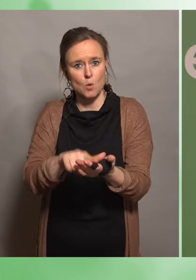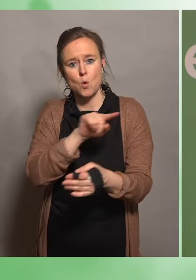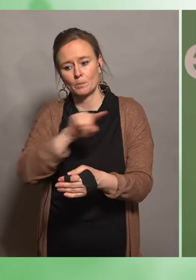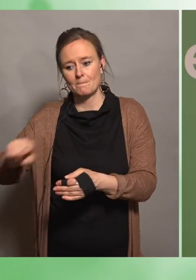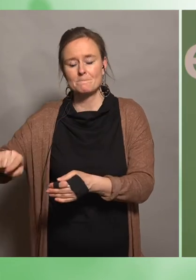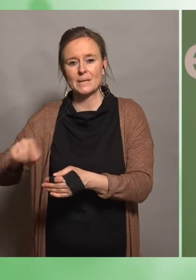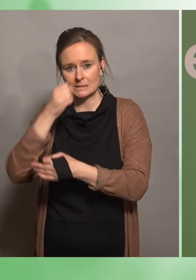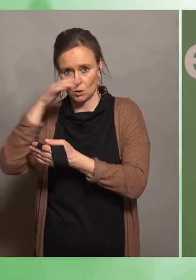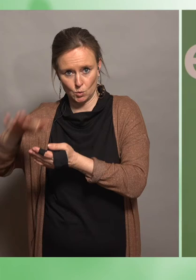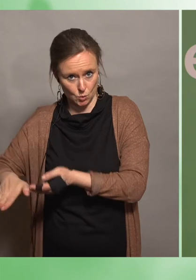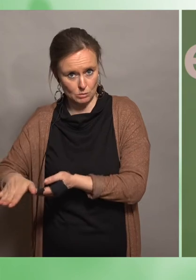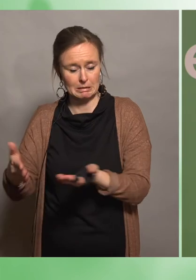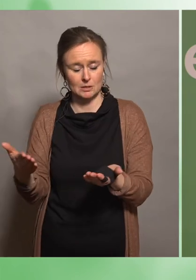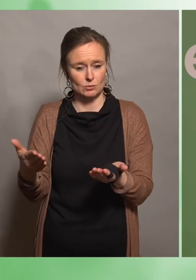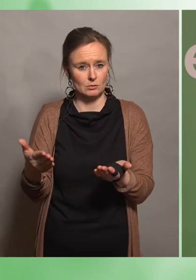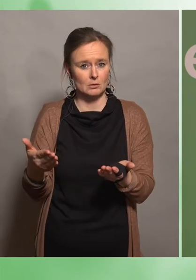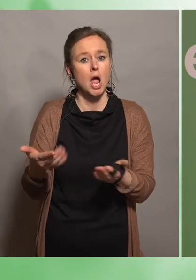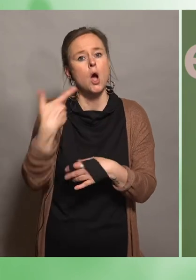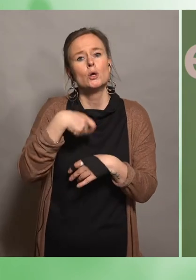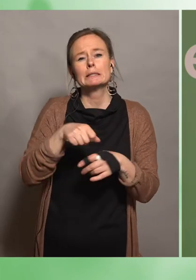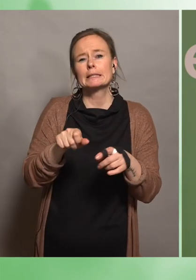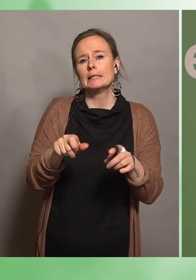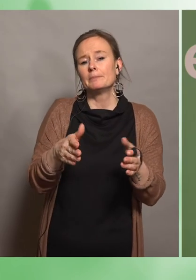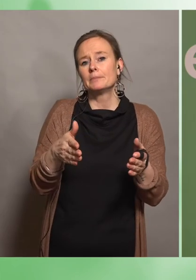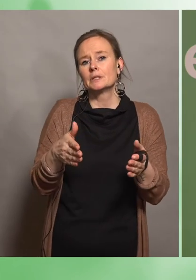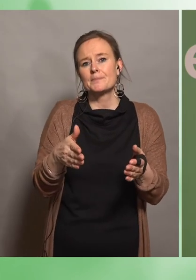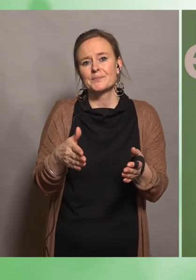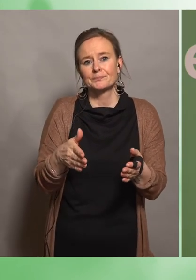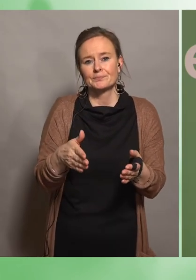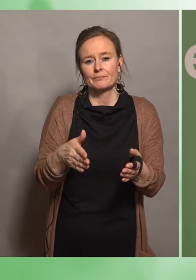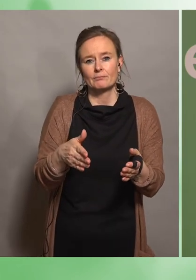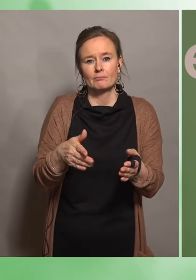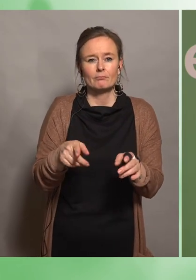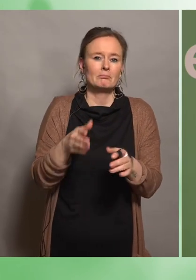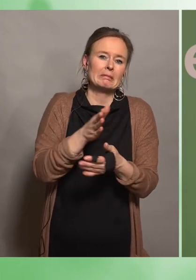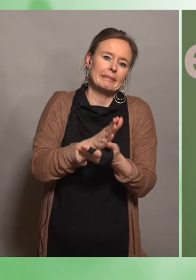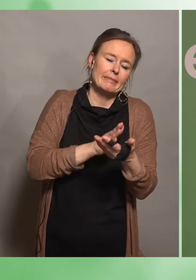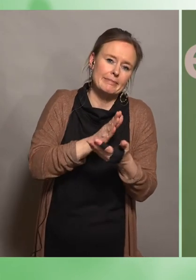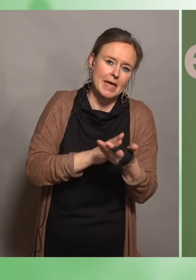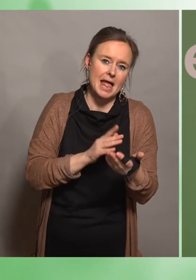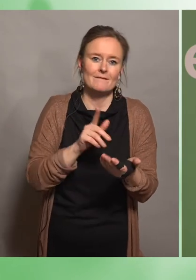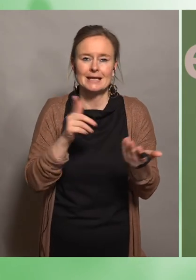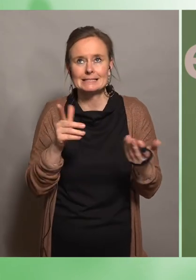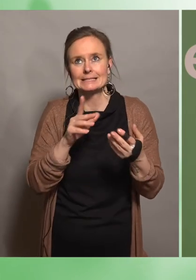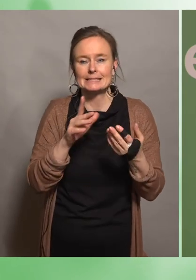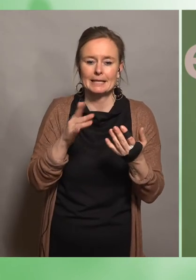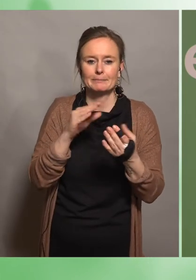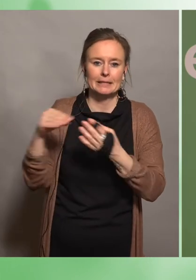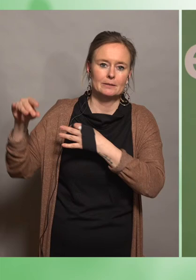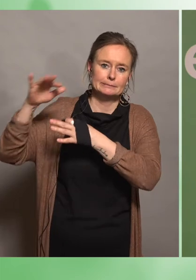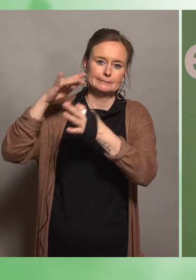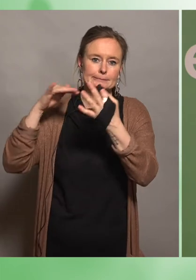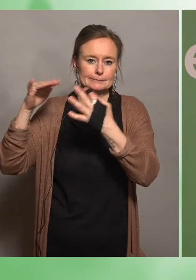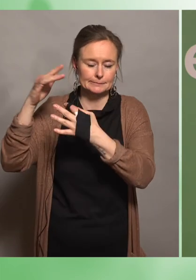des Arbeitsverhältnisses. Und es gibt den ja auch teilweise mit Mythen umrankten, das kann schon